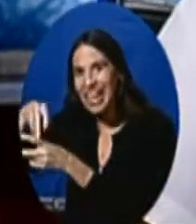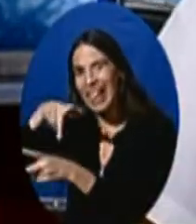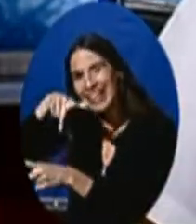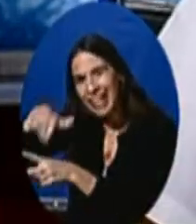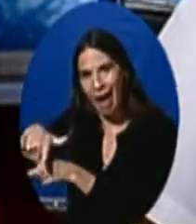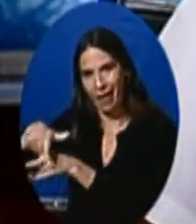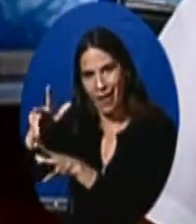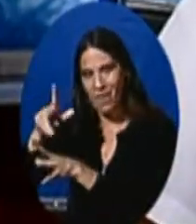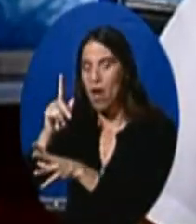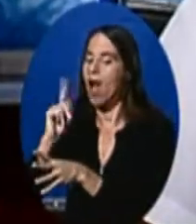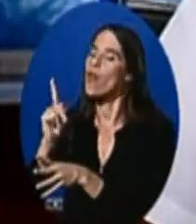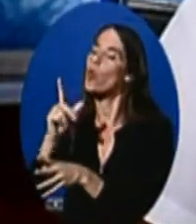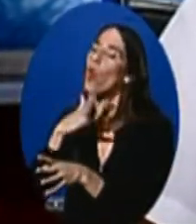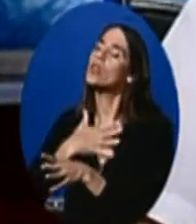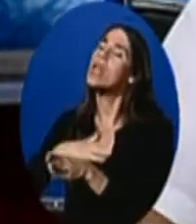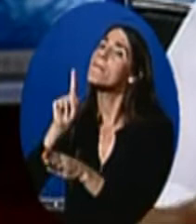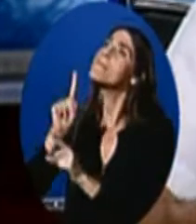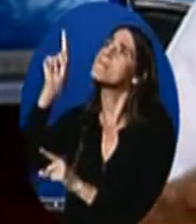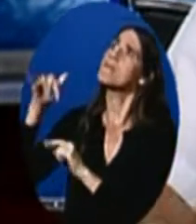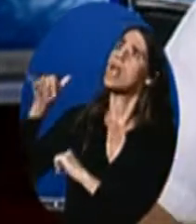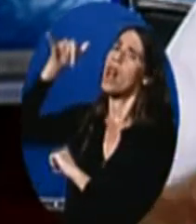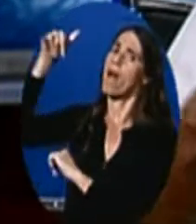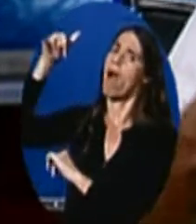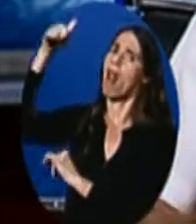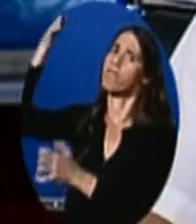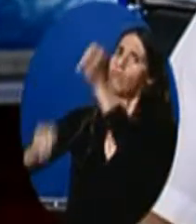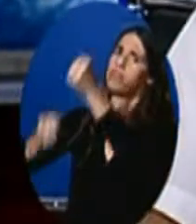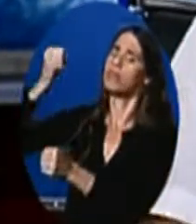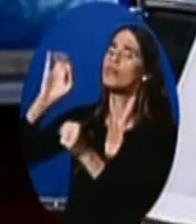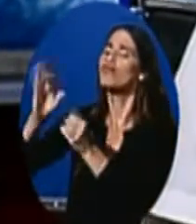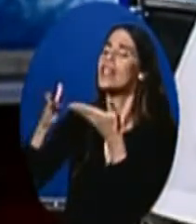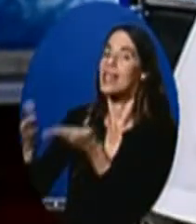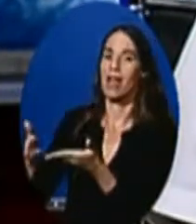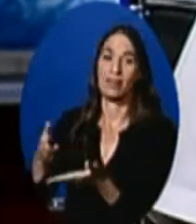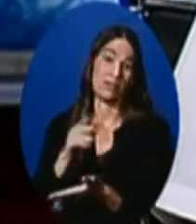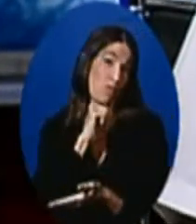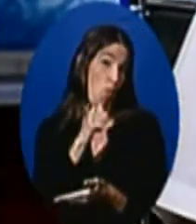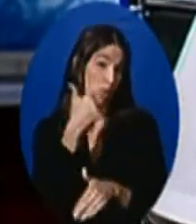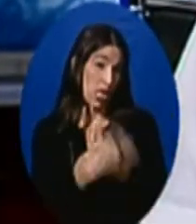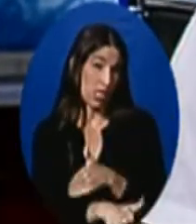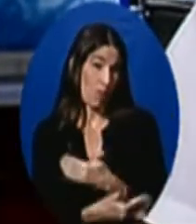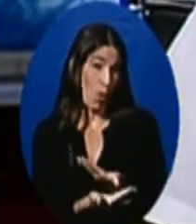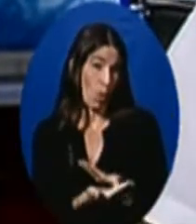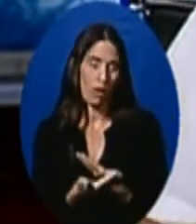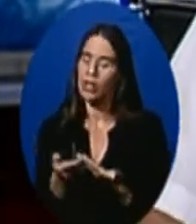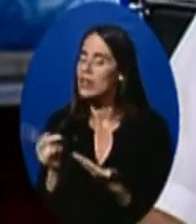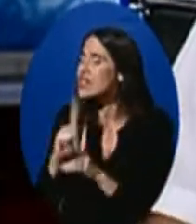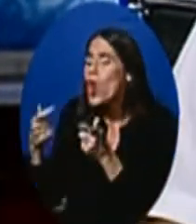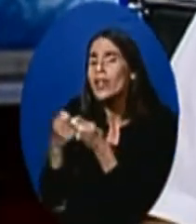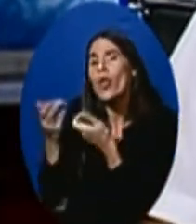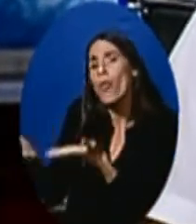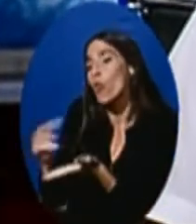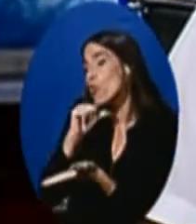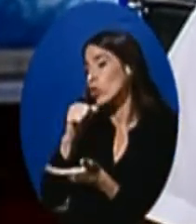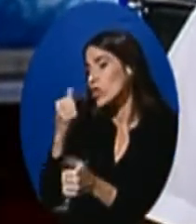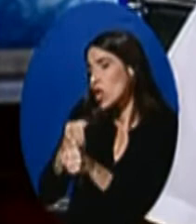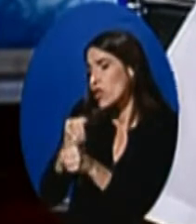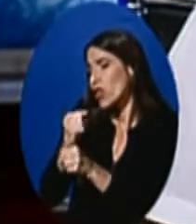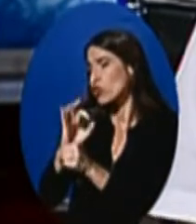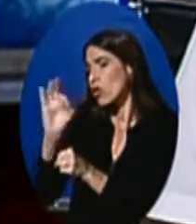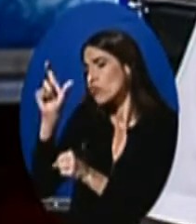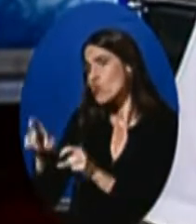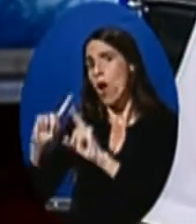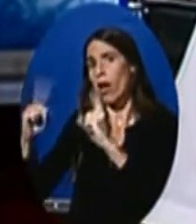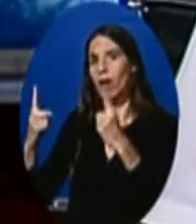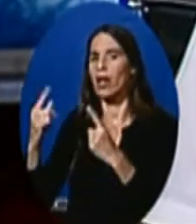מעורבות אווירית, כדי לסייע לכוחות הערבים. כאילו הוא לא רוצה לגמור. זה לא תלוי בו, הוא לא רוצה לעשות את המלאכה של אחרים. ארצות